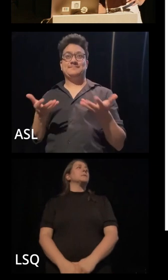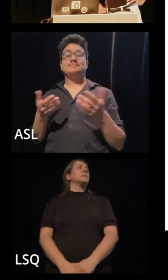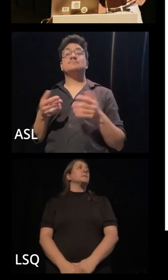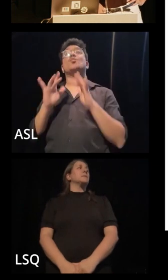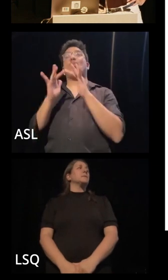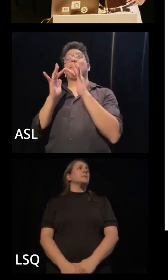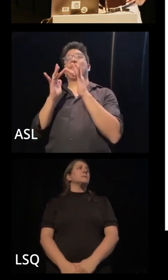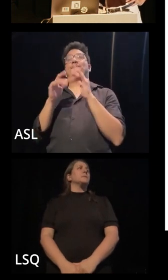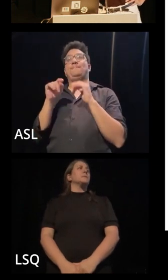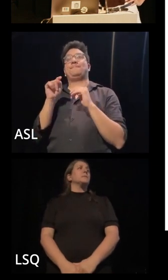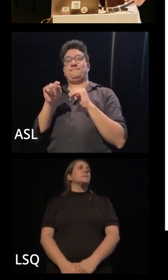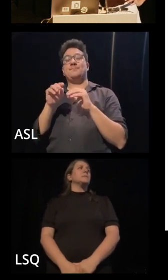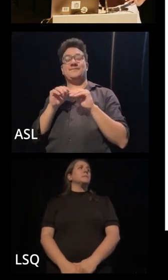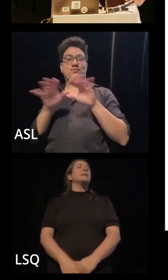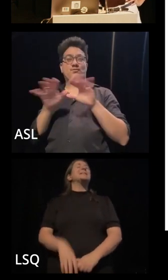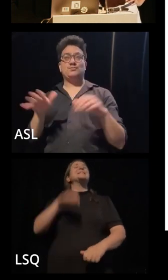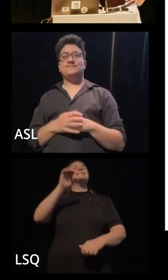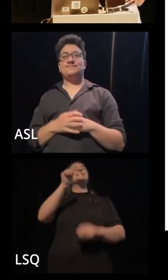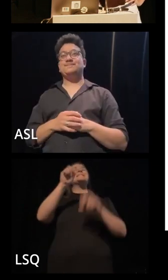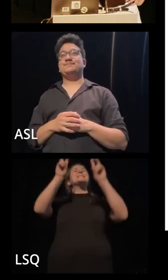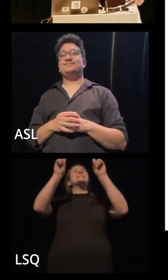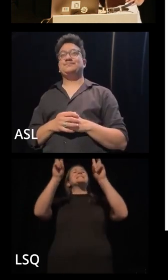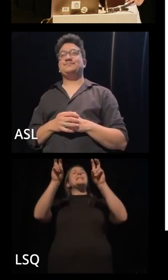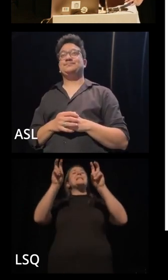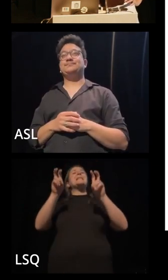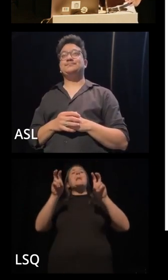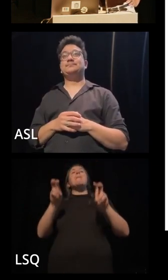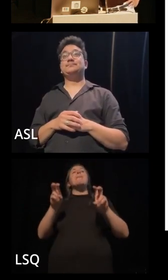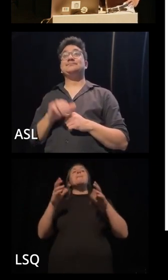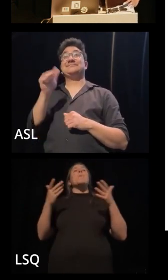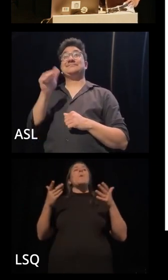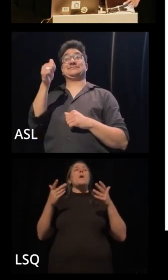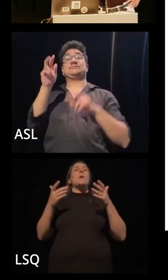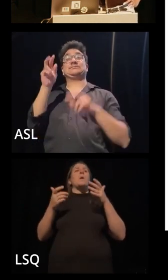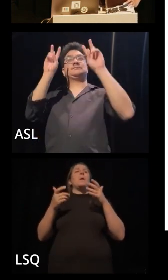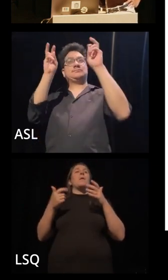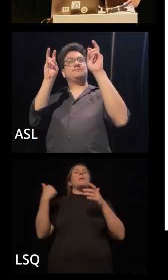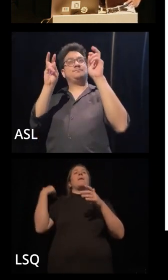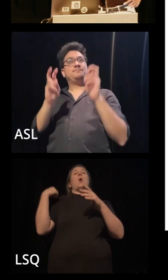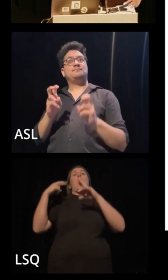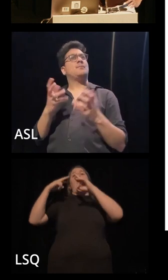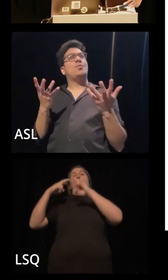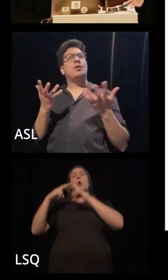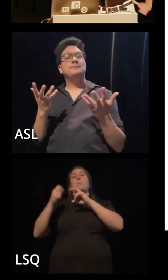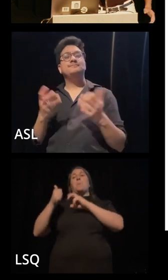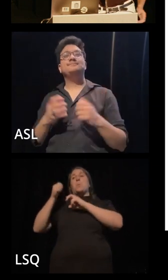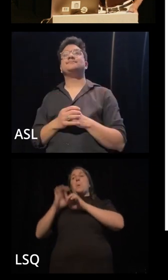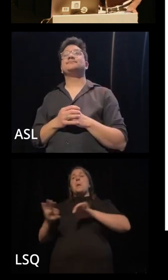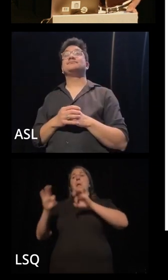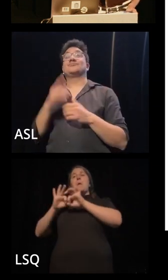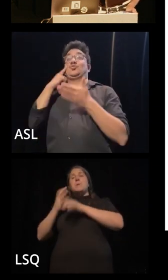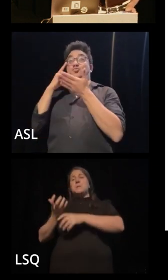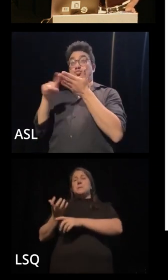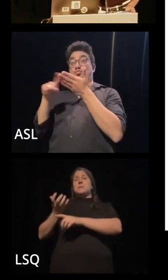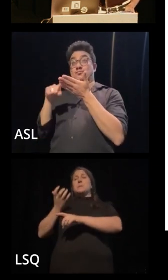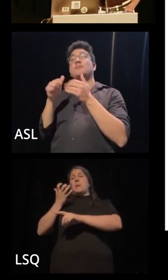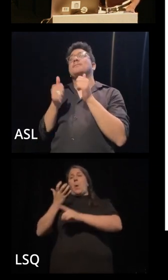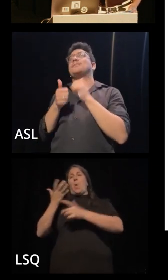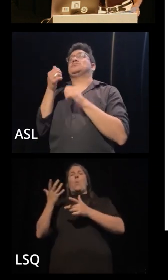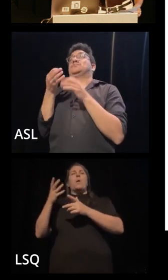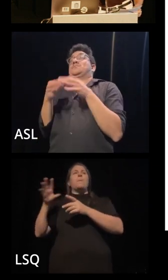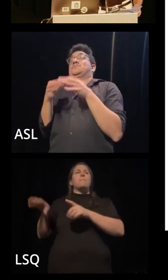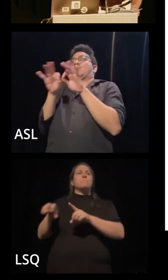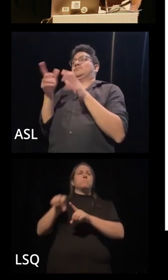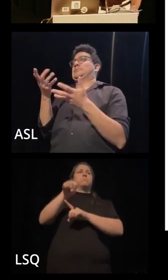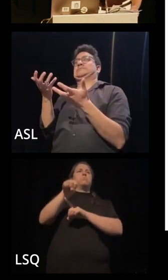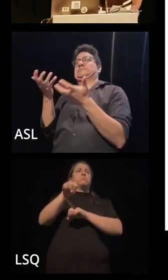Les dix thèmes sont ceux qui ont été les plus importants lors de la phase de recherche qui ont